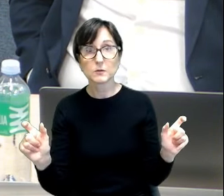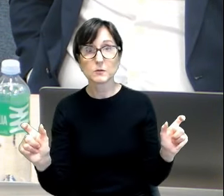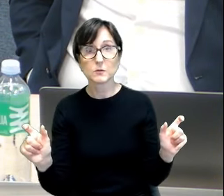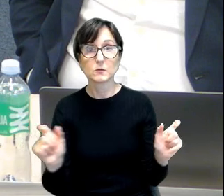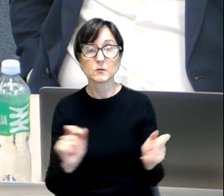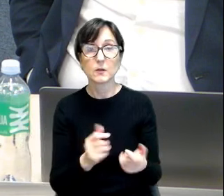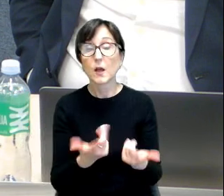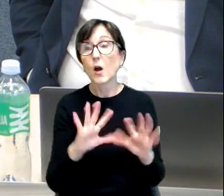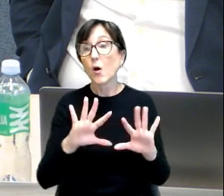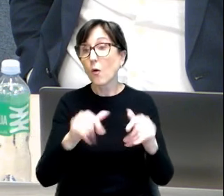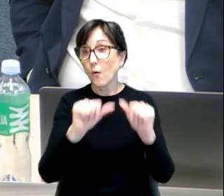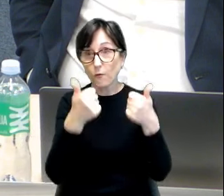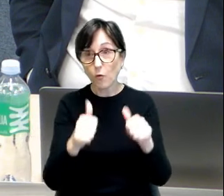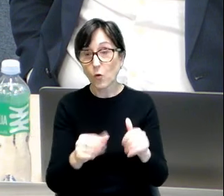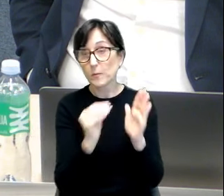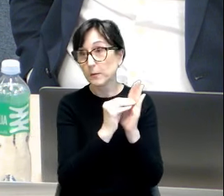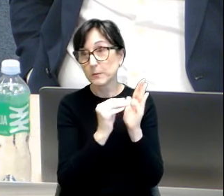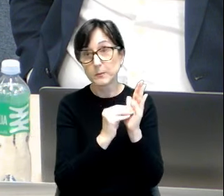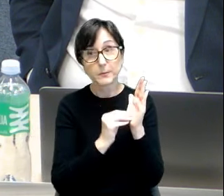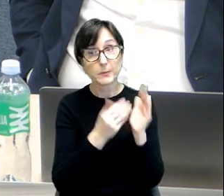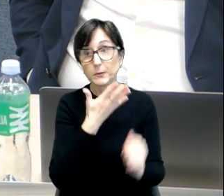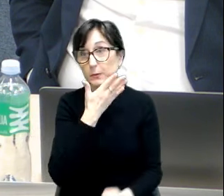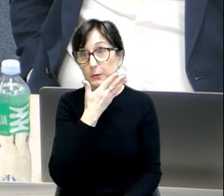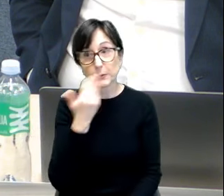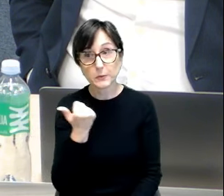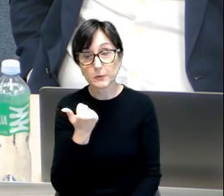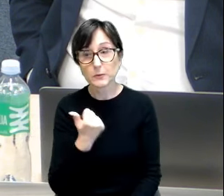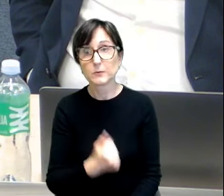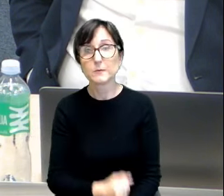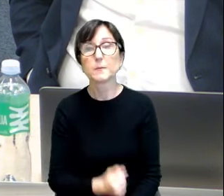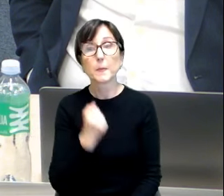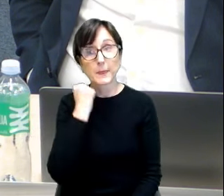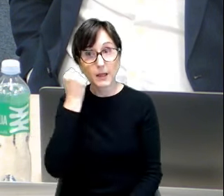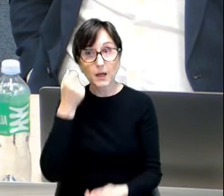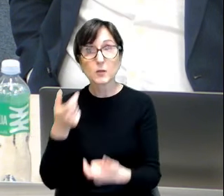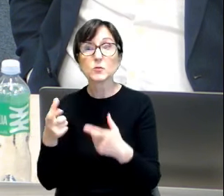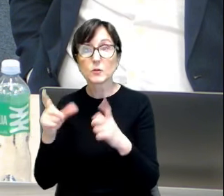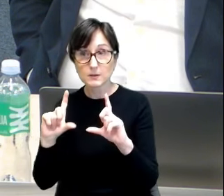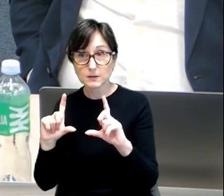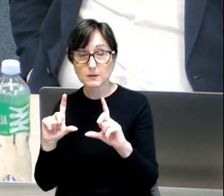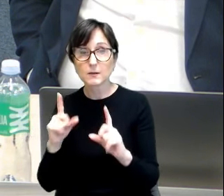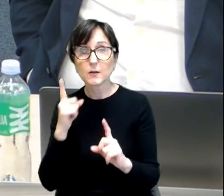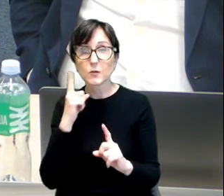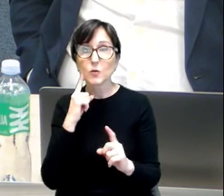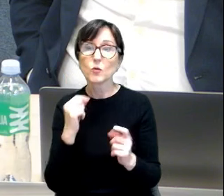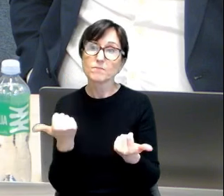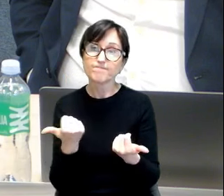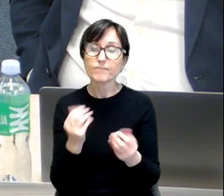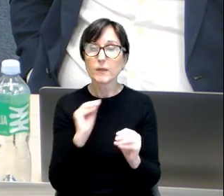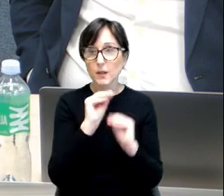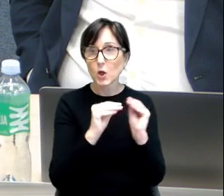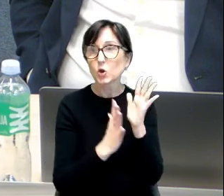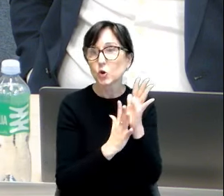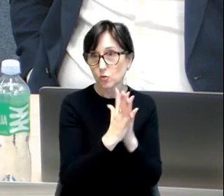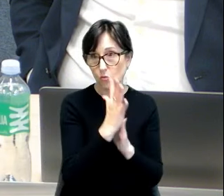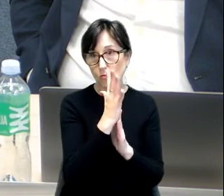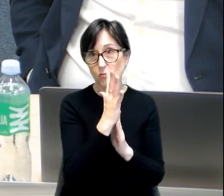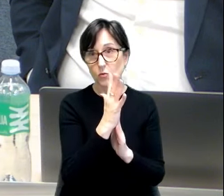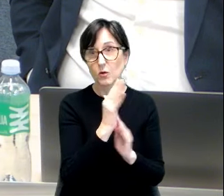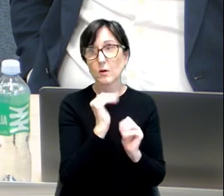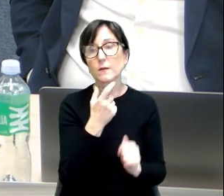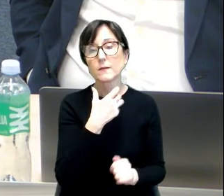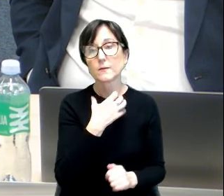prašytos tai tiek ačiū už šitą atsakymą ir siūlyčiau tada inicijuoti tobulinimą kad nebūtų tokių